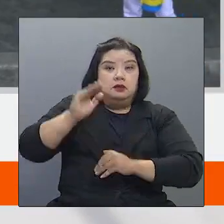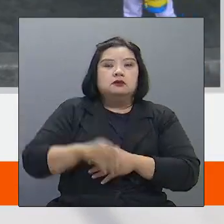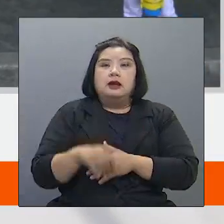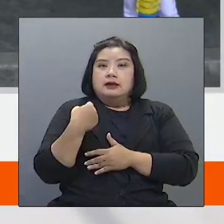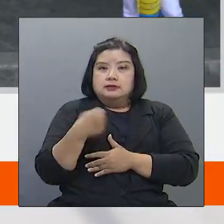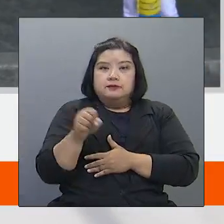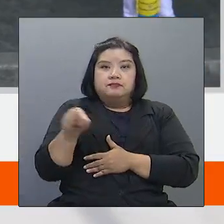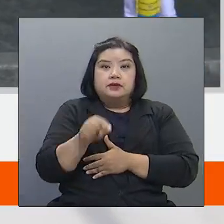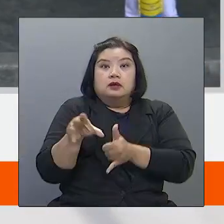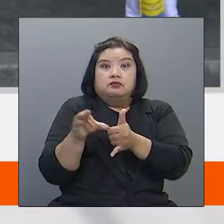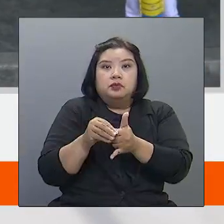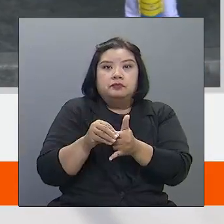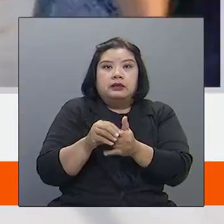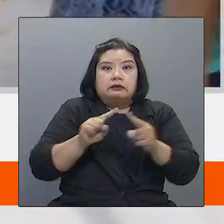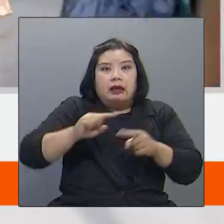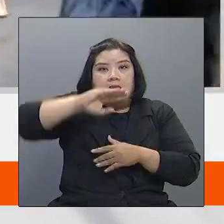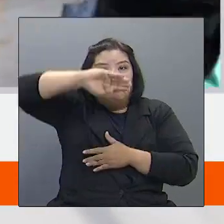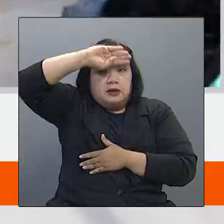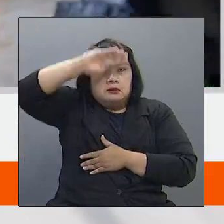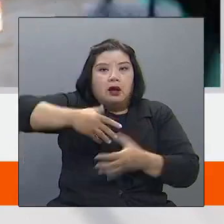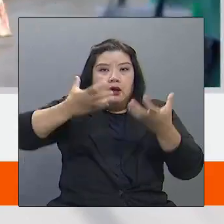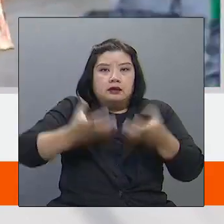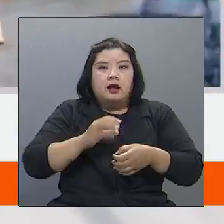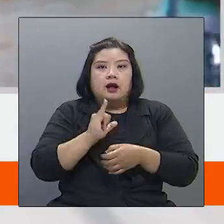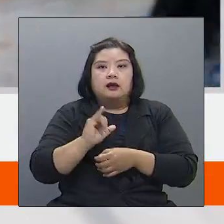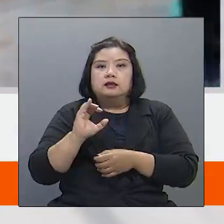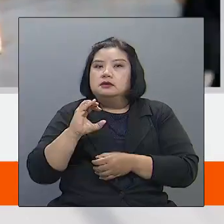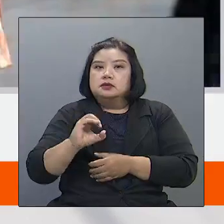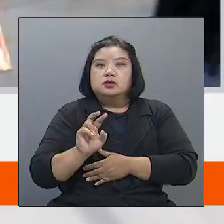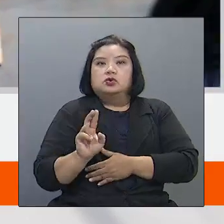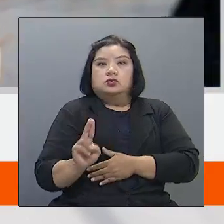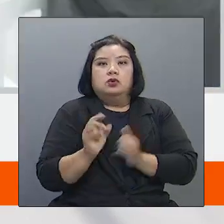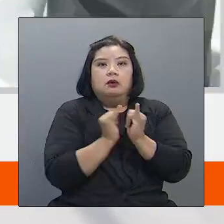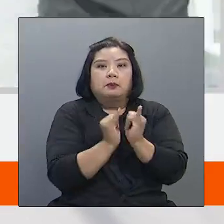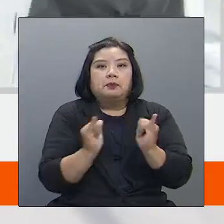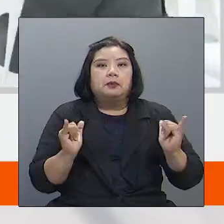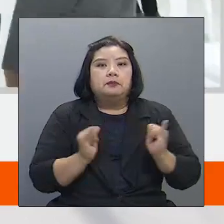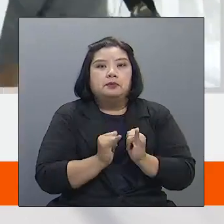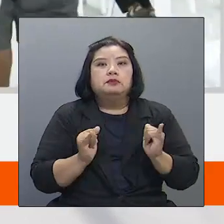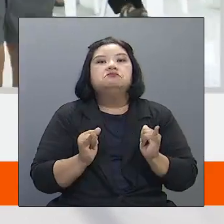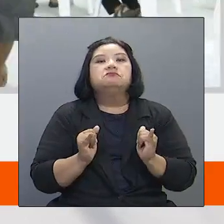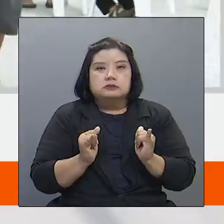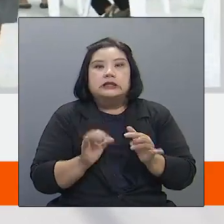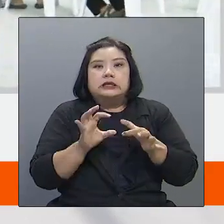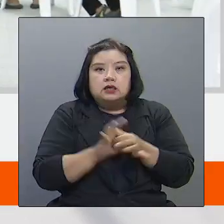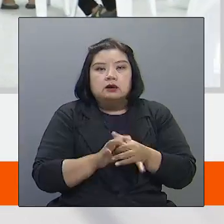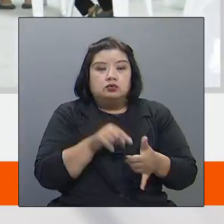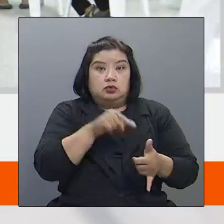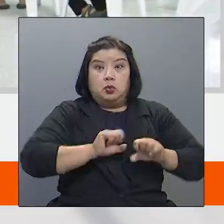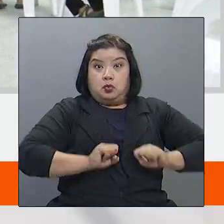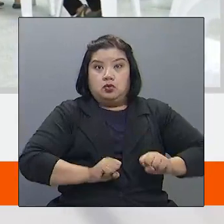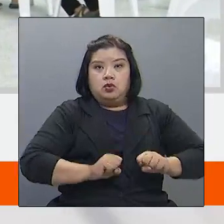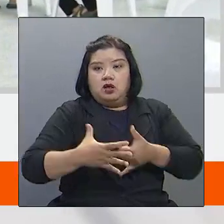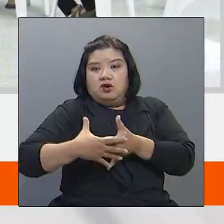เองนะครับแต่เข้า ICU เป็นส่วนใหญ่แล้วเข้าโรงพยาบาลเยอะมากแสดงว่าเชื้อตัวนี้สามารถแพร่กระจายจากคนหนุ่มสาวไปหา